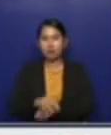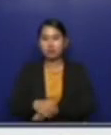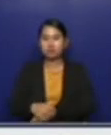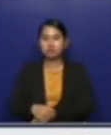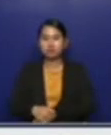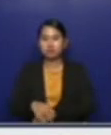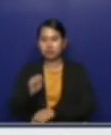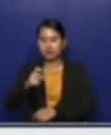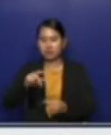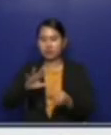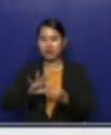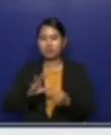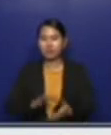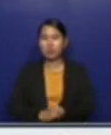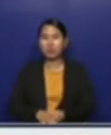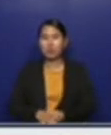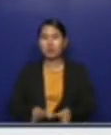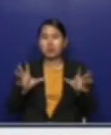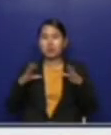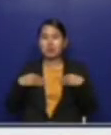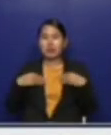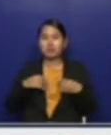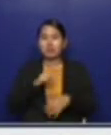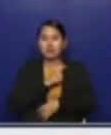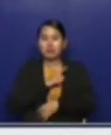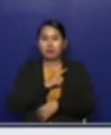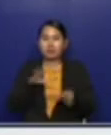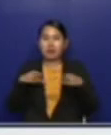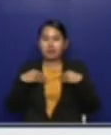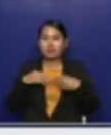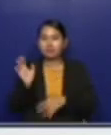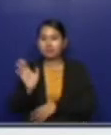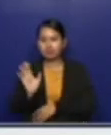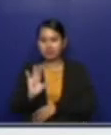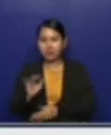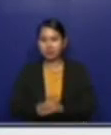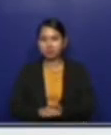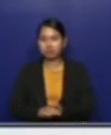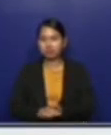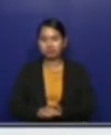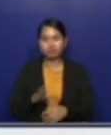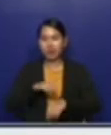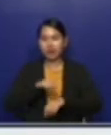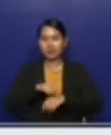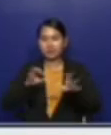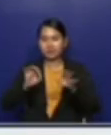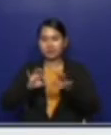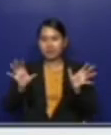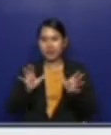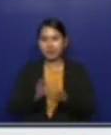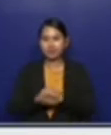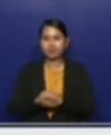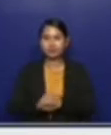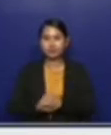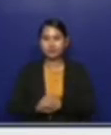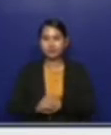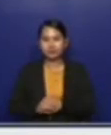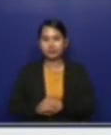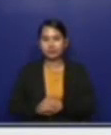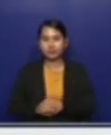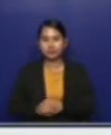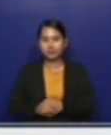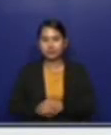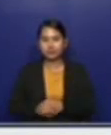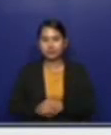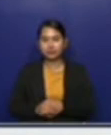าไปแบกหน้ารับภาระที่ไม่ใช่หน้าที่ของสภาโดยตรงและไม่สอดคล้องกับเวลาความเห็นเขาออกมาชัดเจนแล้วเพราะฉะนั้นเนี่ย